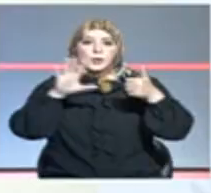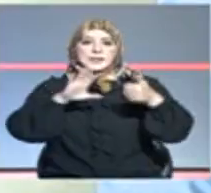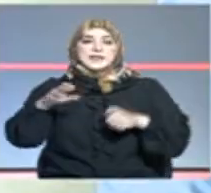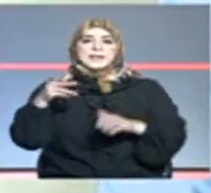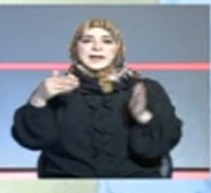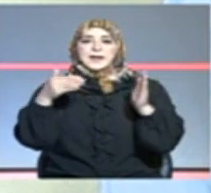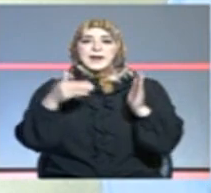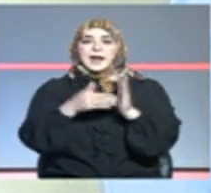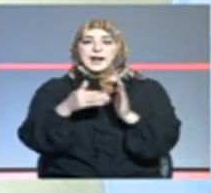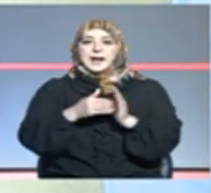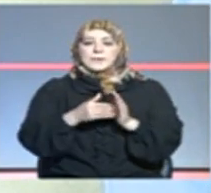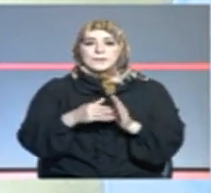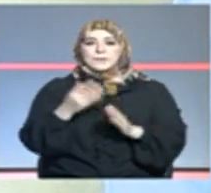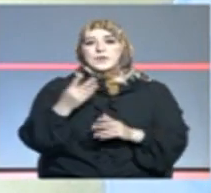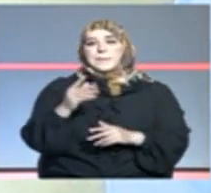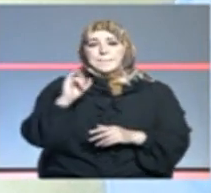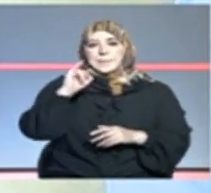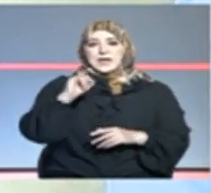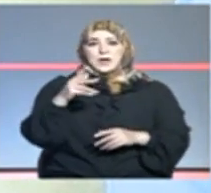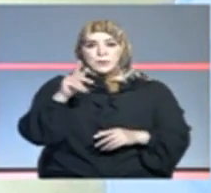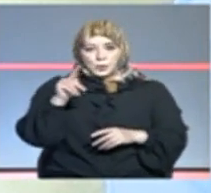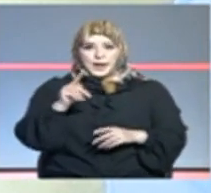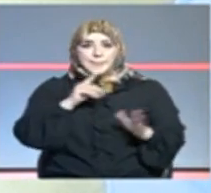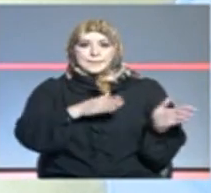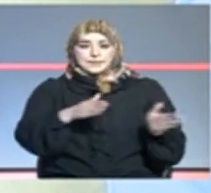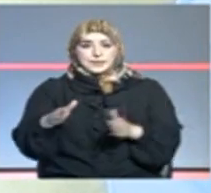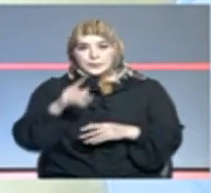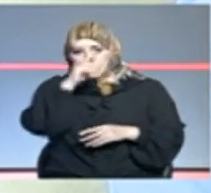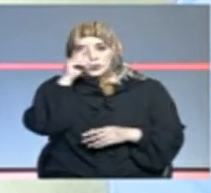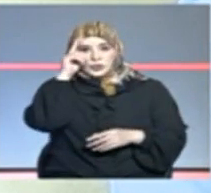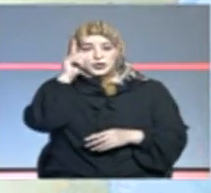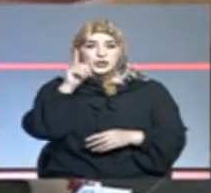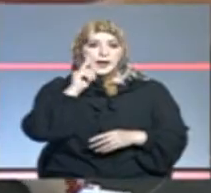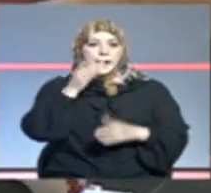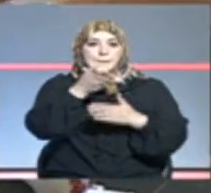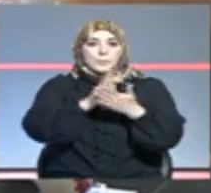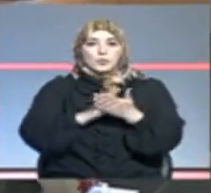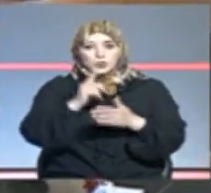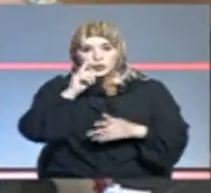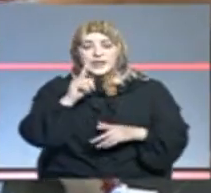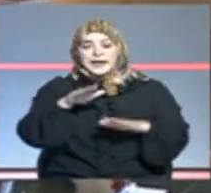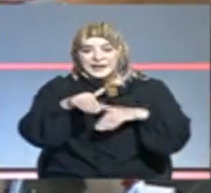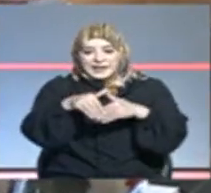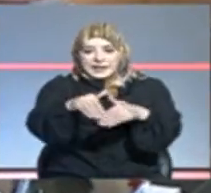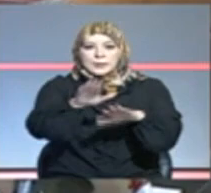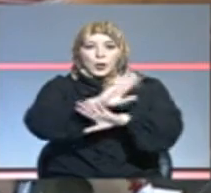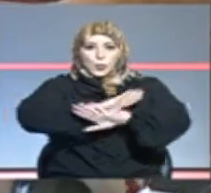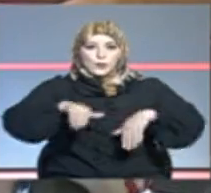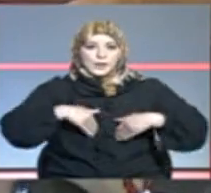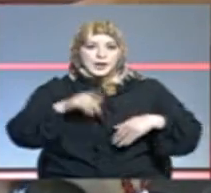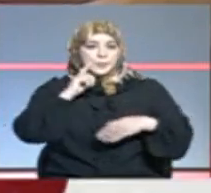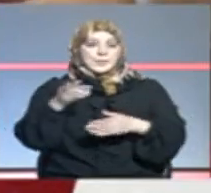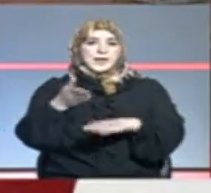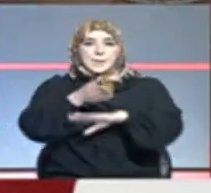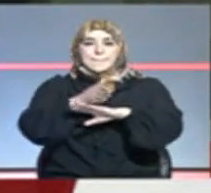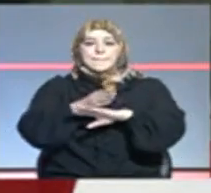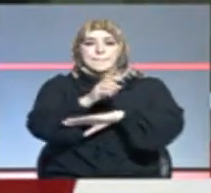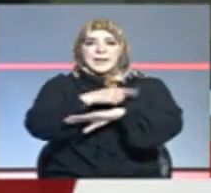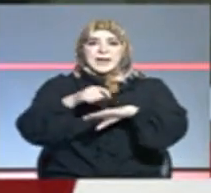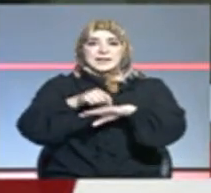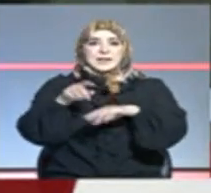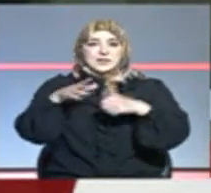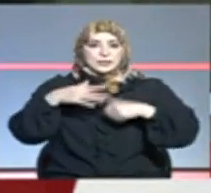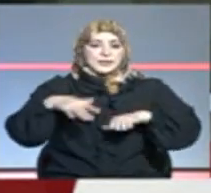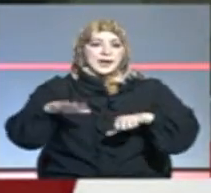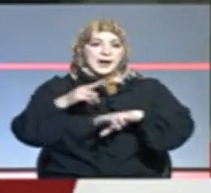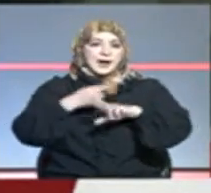160,000 متر مكعب. الأشهر القريبة المقبلة إن شاء الله المشروع ينتهي. وفي جانب آخر تتجه بلدية رواد